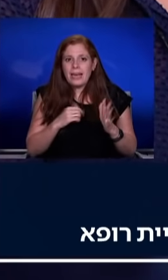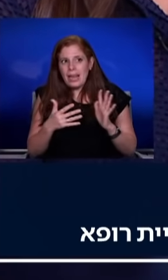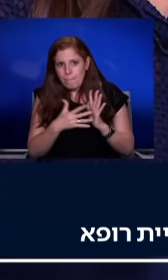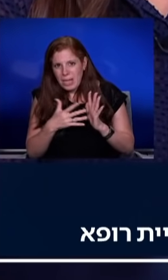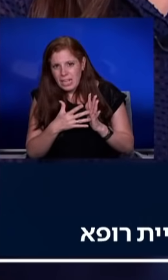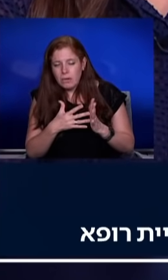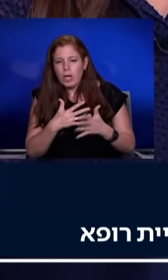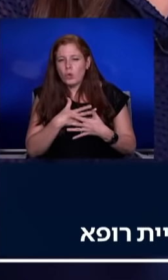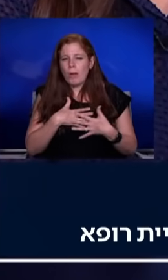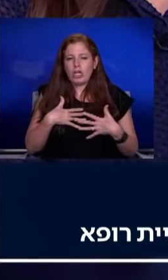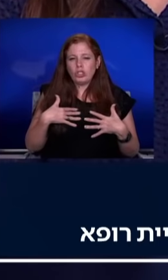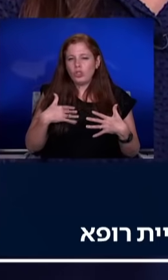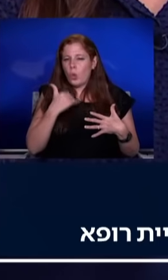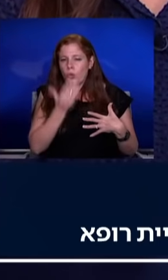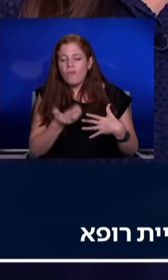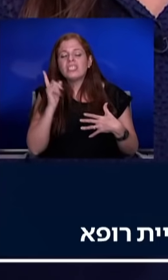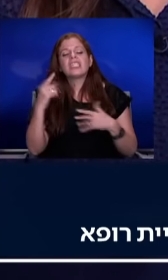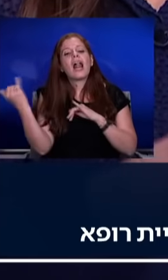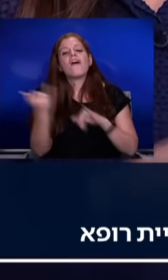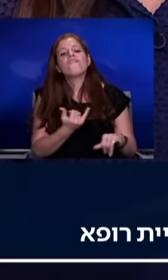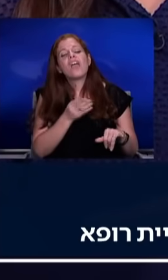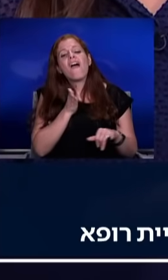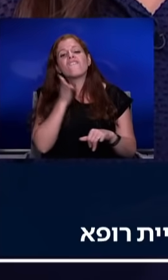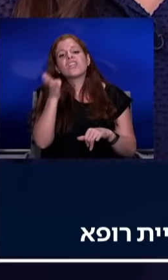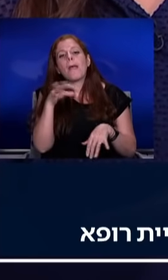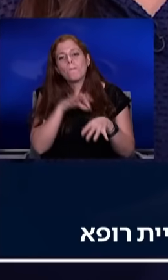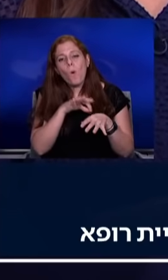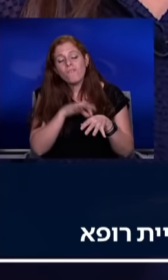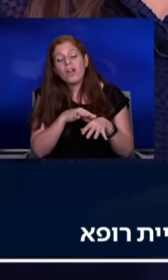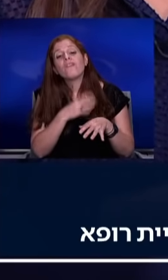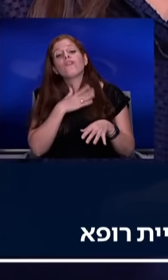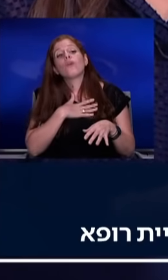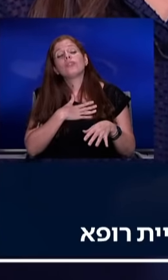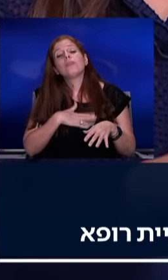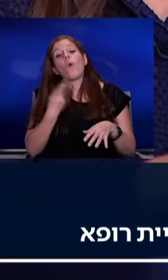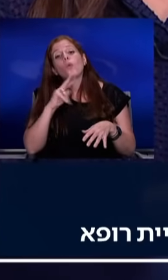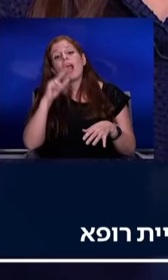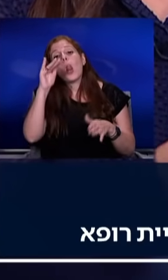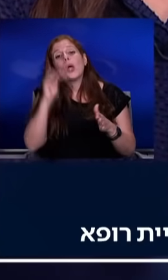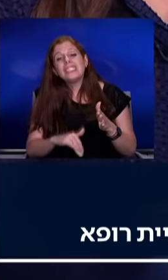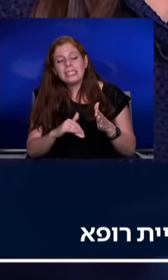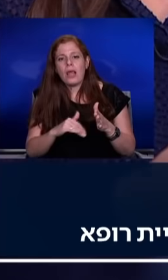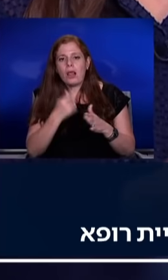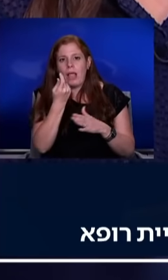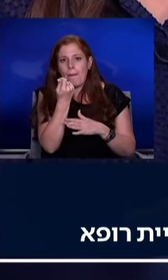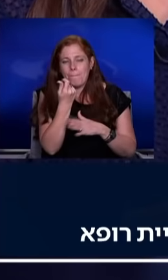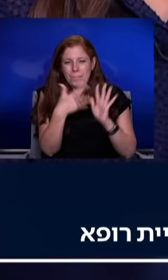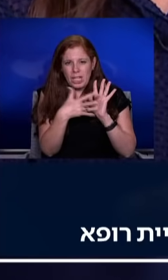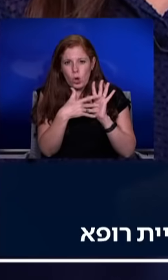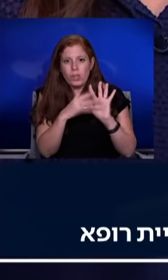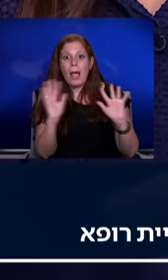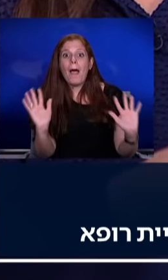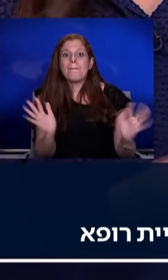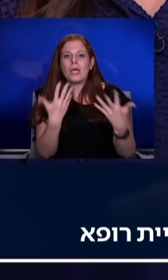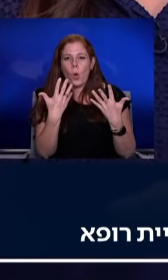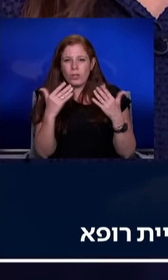להביא הפנייה מרופא. מעבר לכך, המטרה היא להוזיל עוד יותר את העלות לציבור של אותן בדיקות מהירות, בדיקות ביתיות,